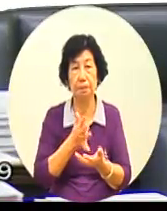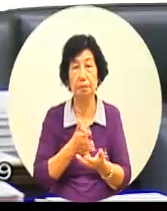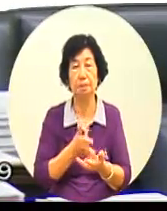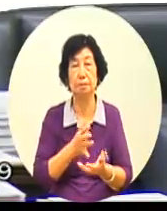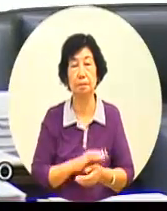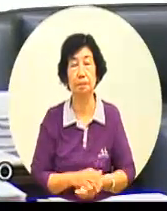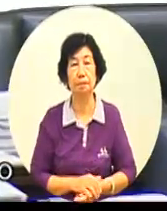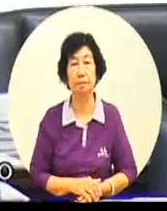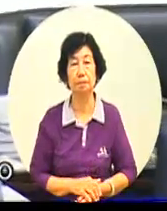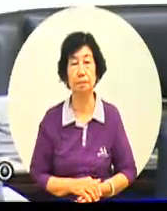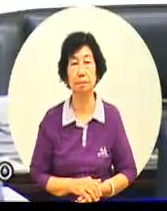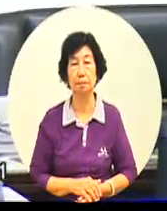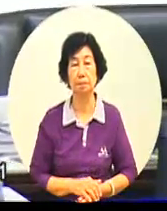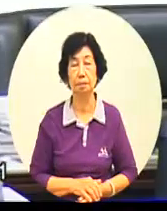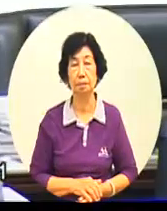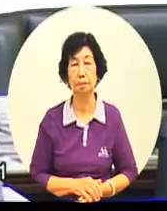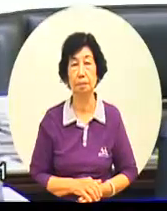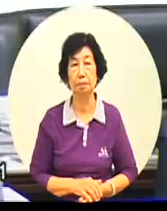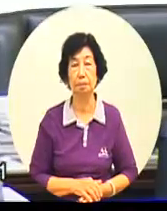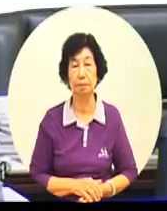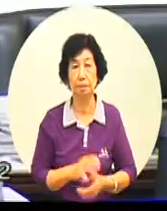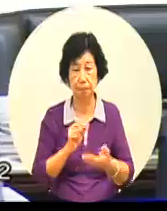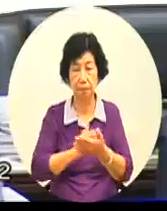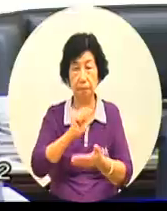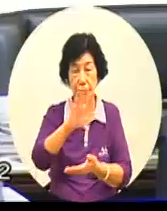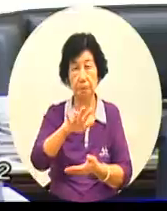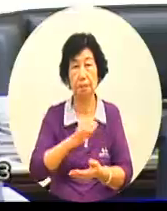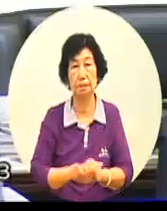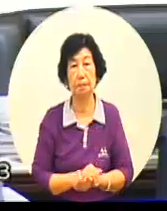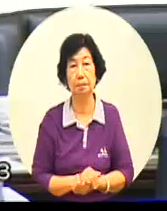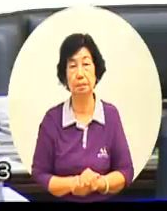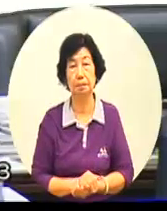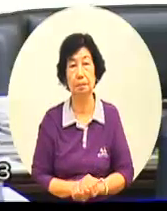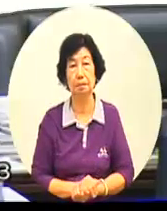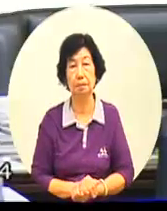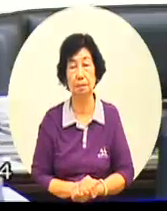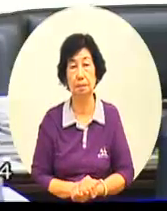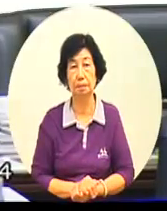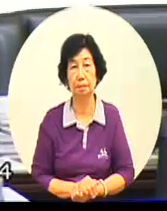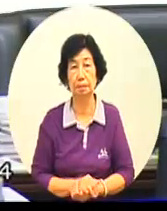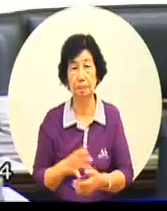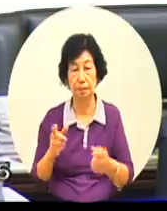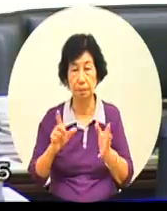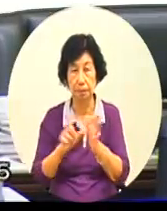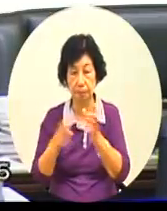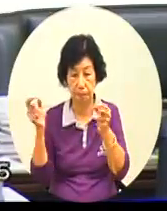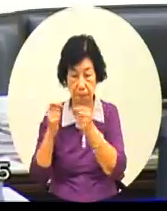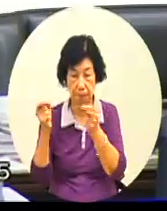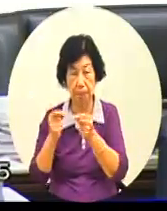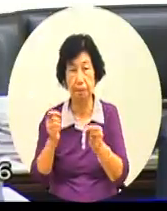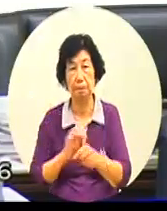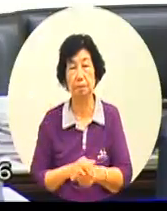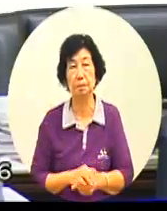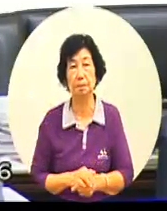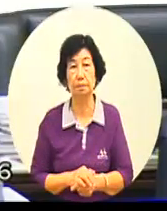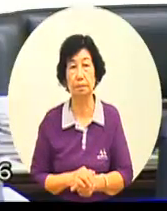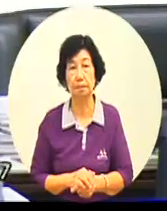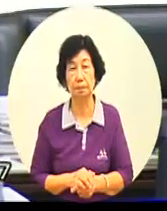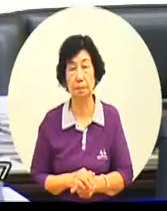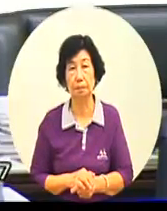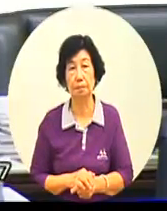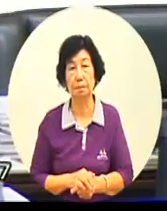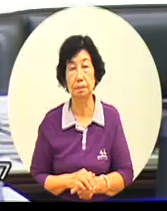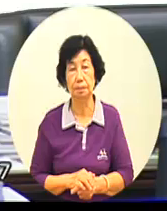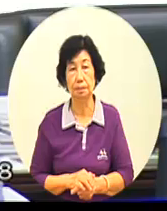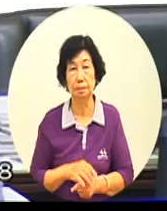跟大家来报告一下，那我会用最短的时间哈。请谷仲主委看哈，